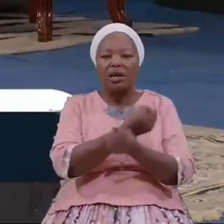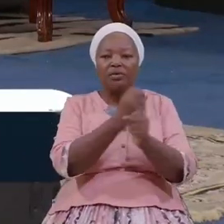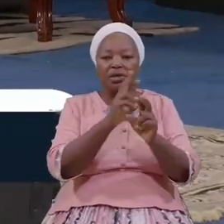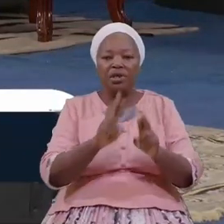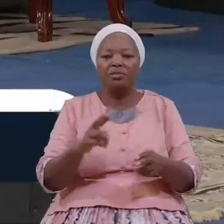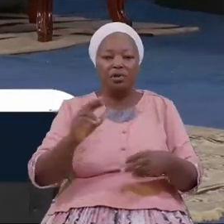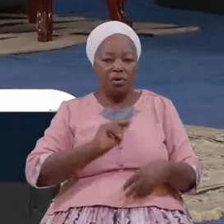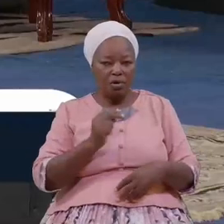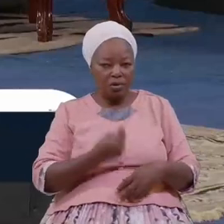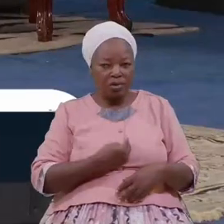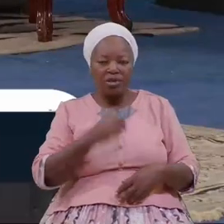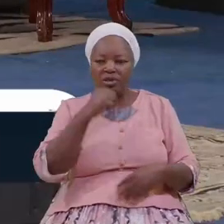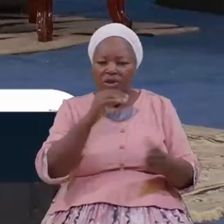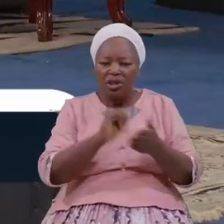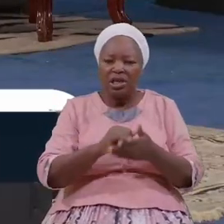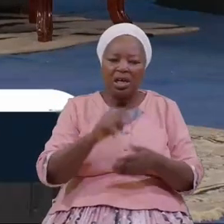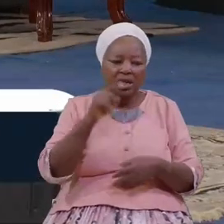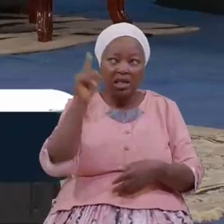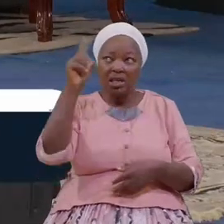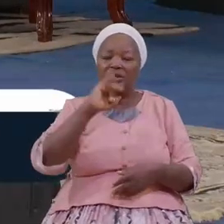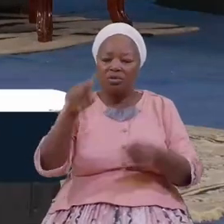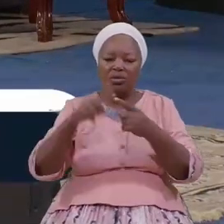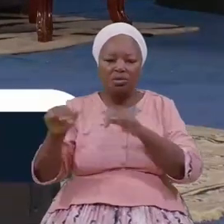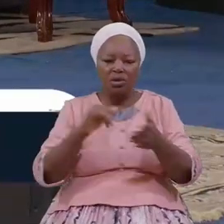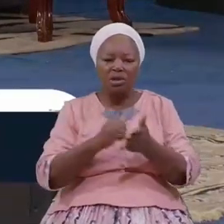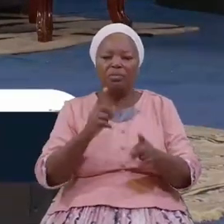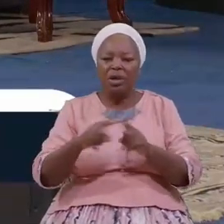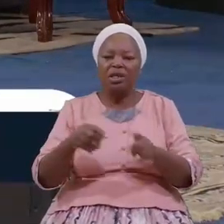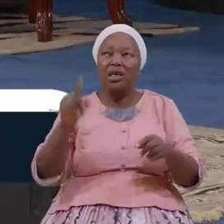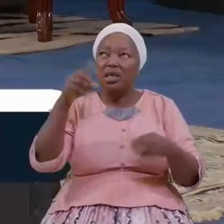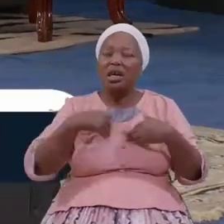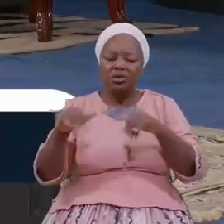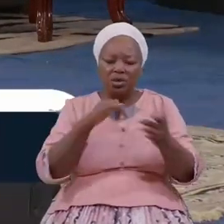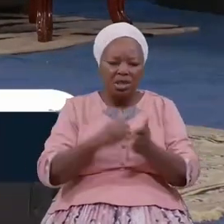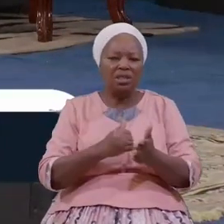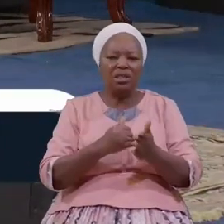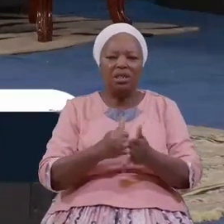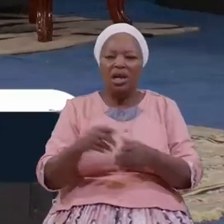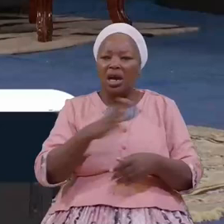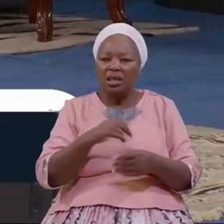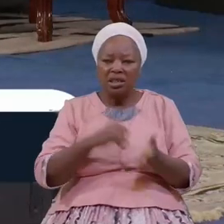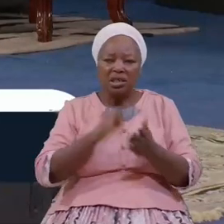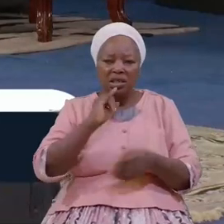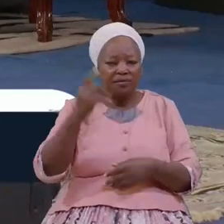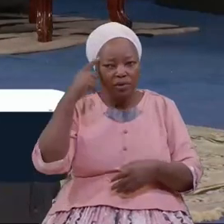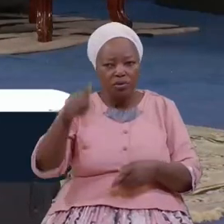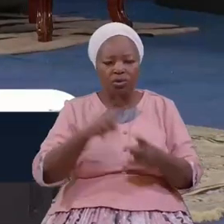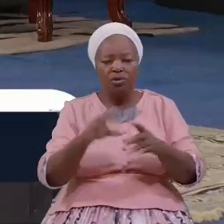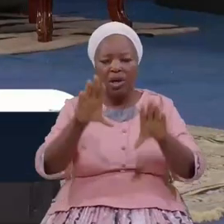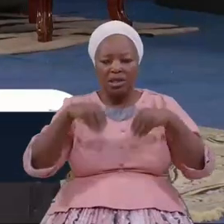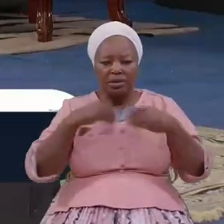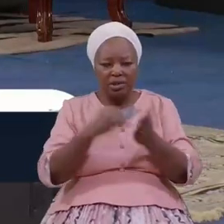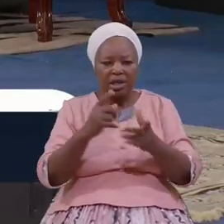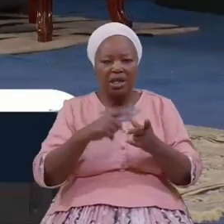Christ nous a rachetés. Ce par qui le fera, c'est déjà fait. C'est à vous de prendre cela, accepter cela. Christ nous